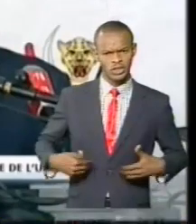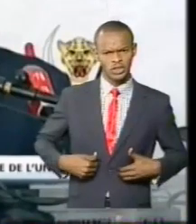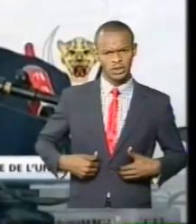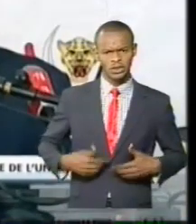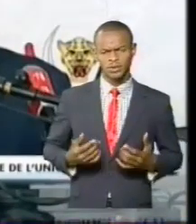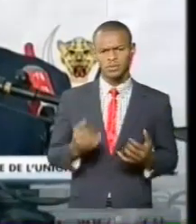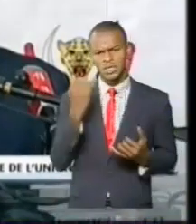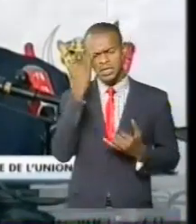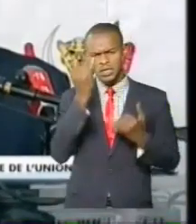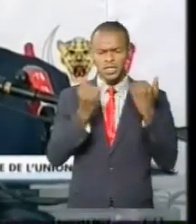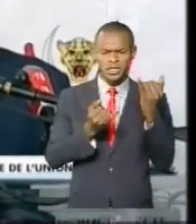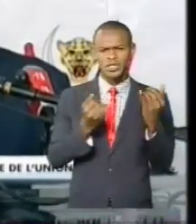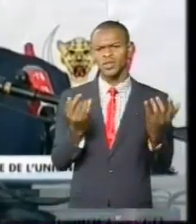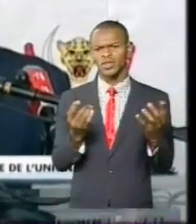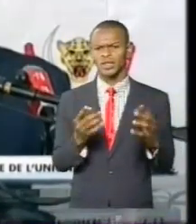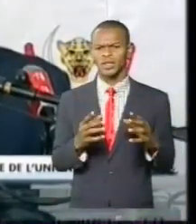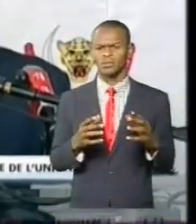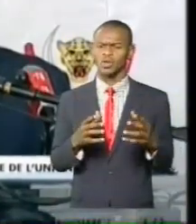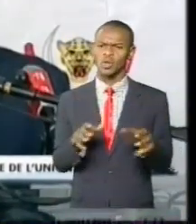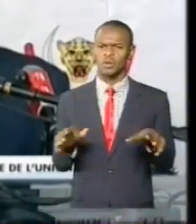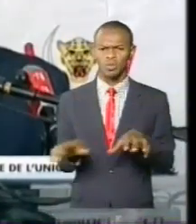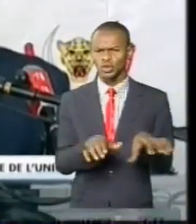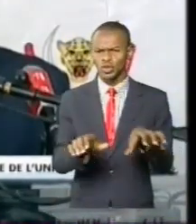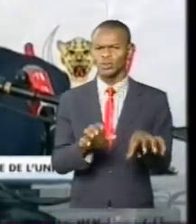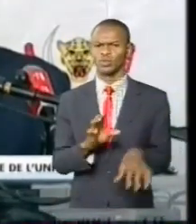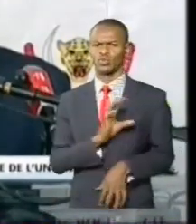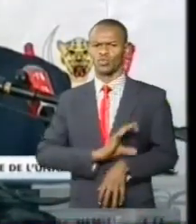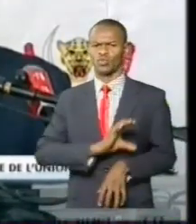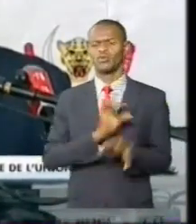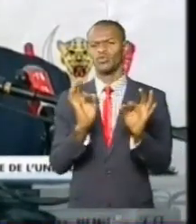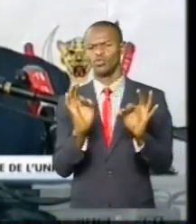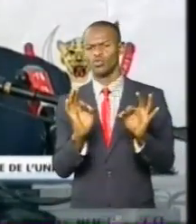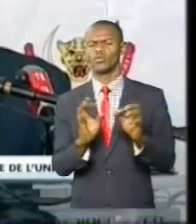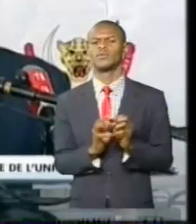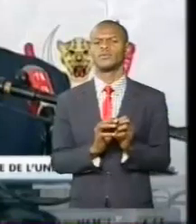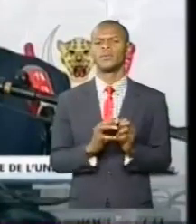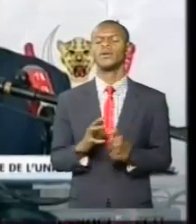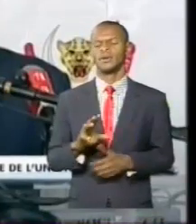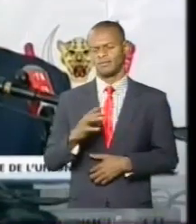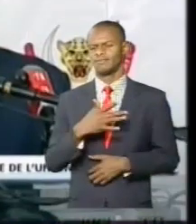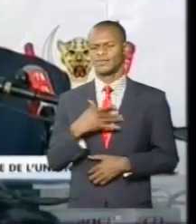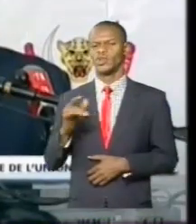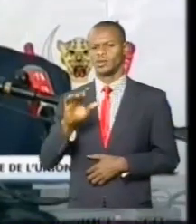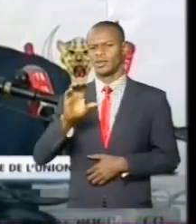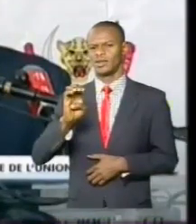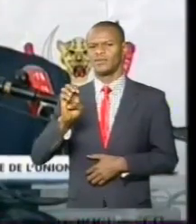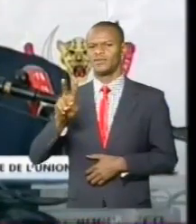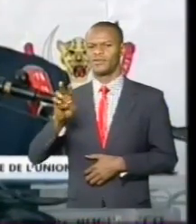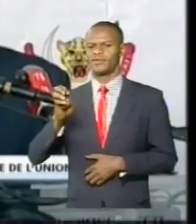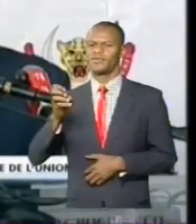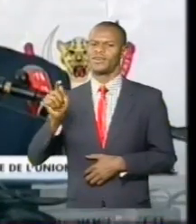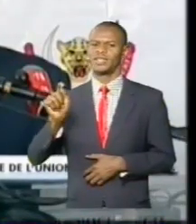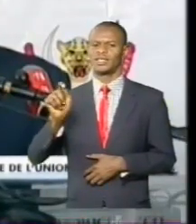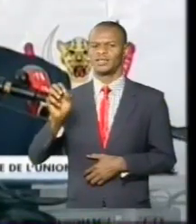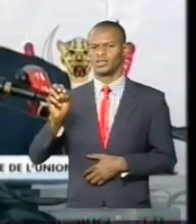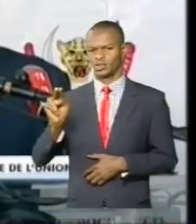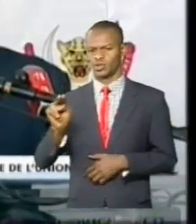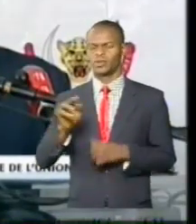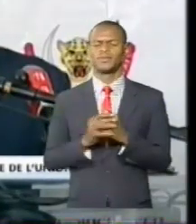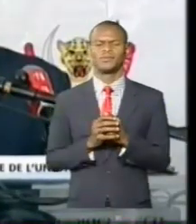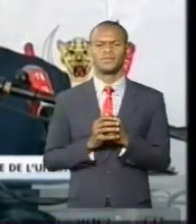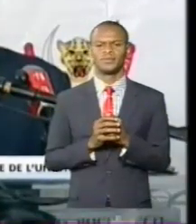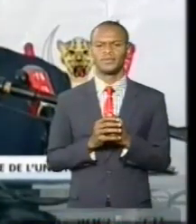la Nouvelle Citoyenneté, M. Eraston Kambale Tsongo. Ministre des Sports